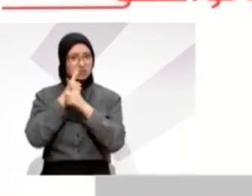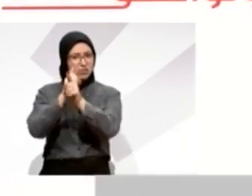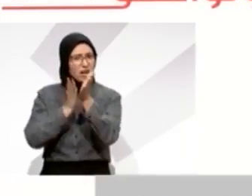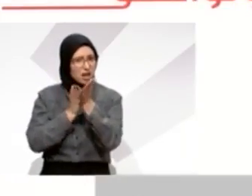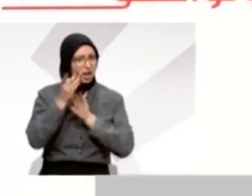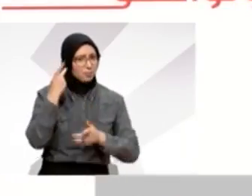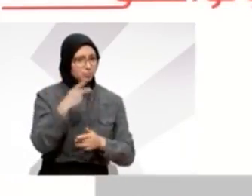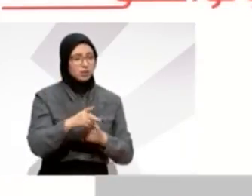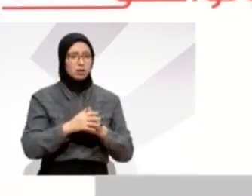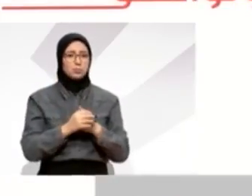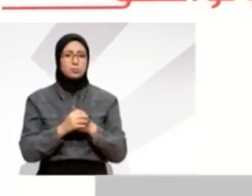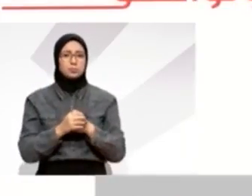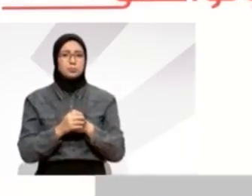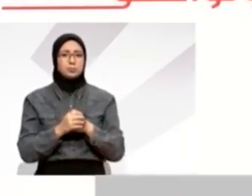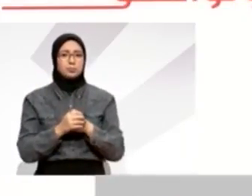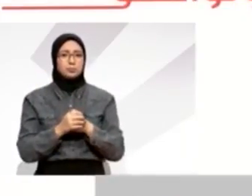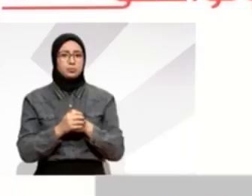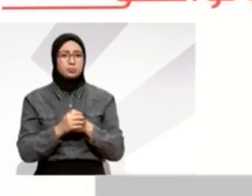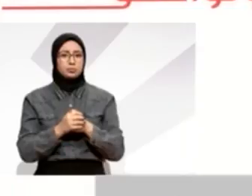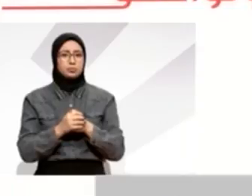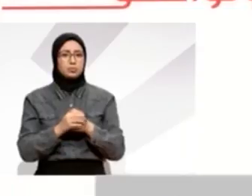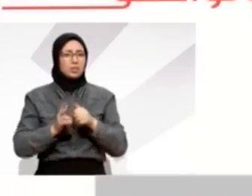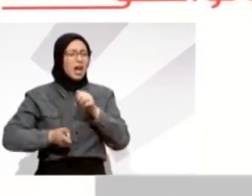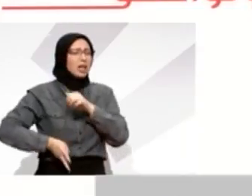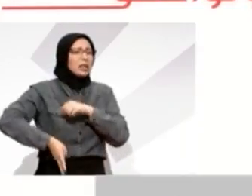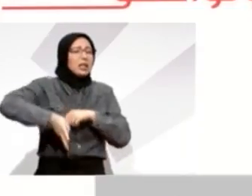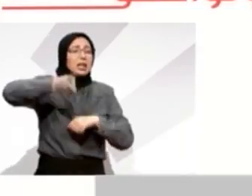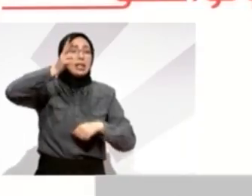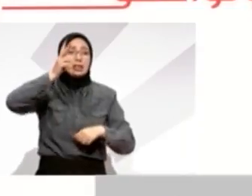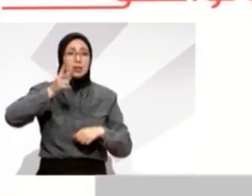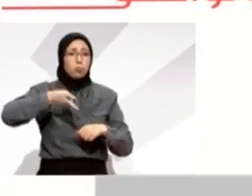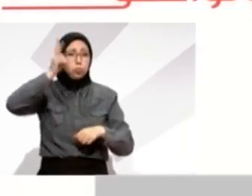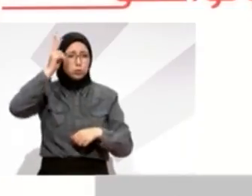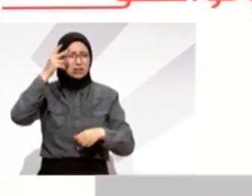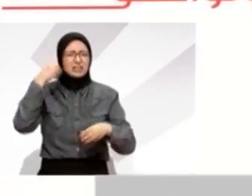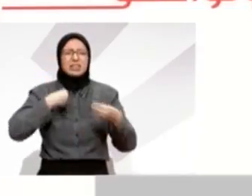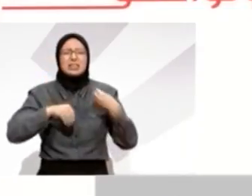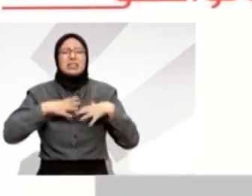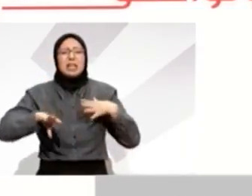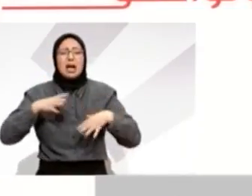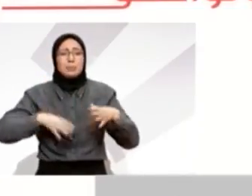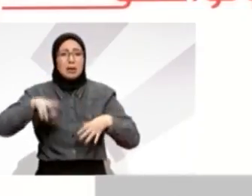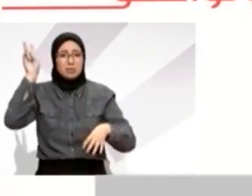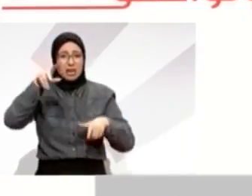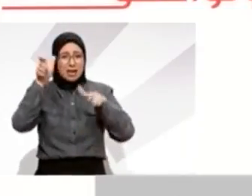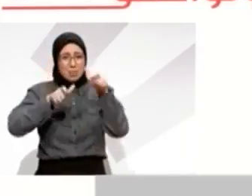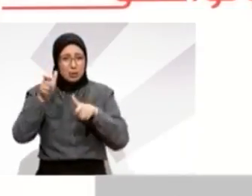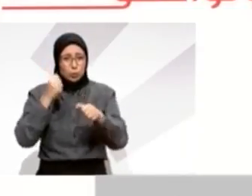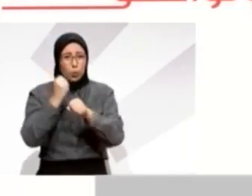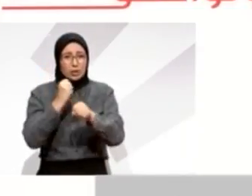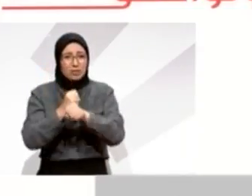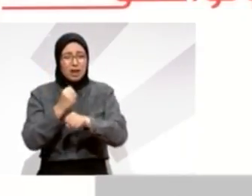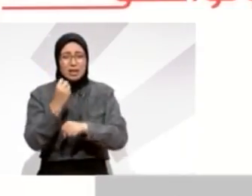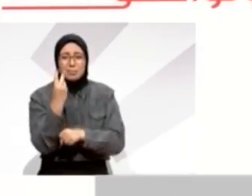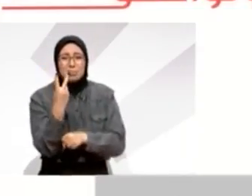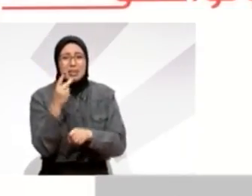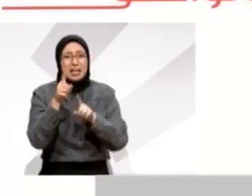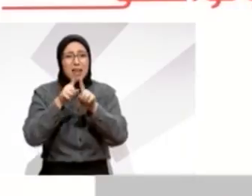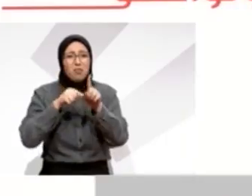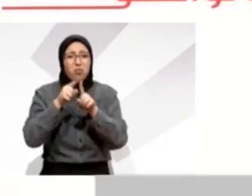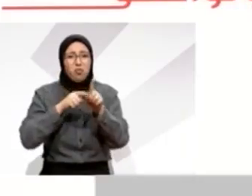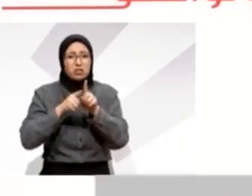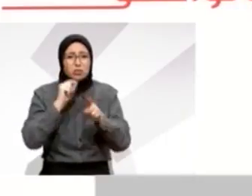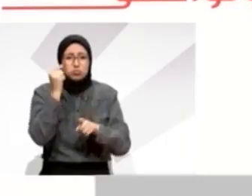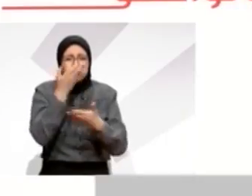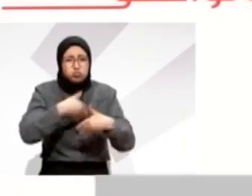حقوقهم اه عندنا اكثر حاجه بالحق متعبه اللي هي عمال الحضائر في زغوان واللي حالتهم جذريه هي